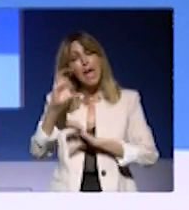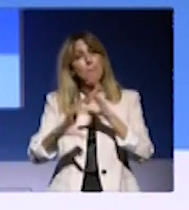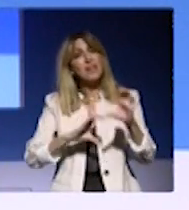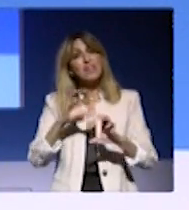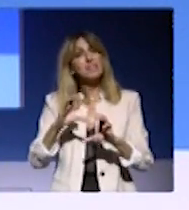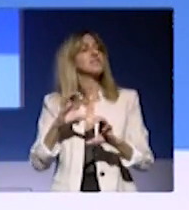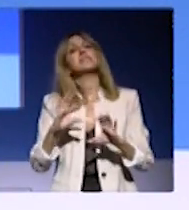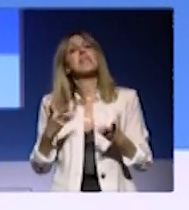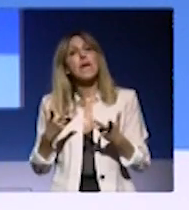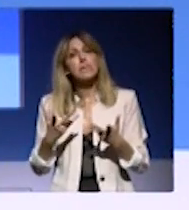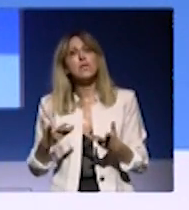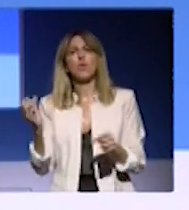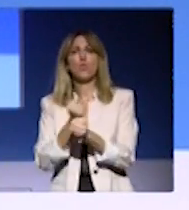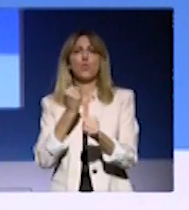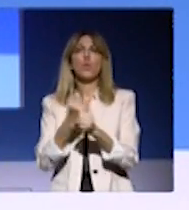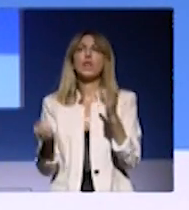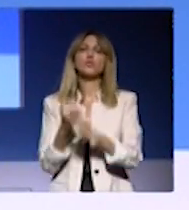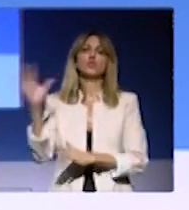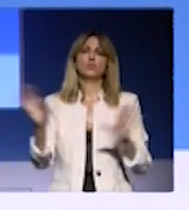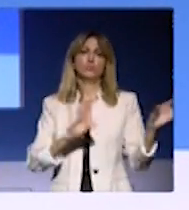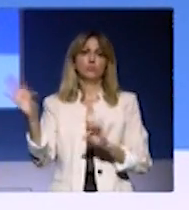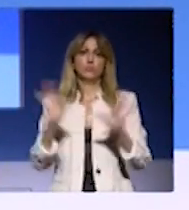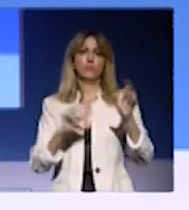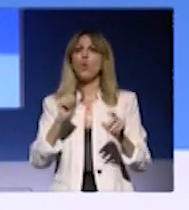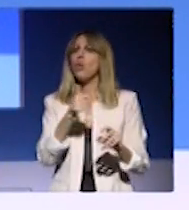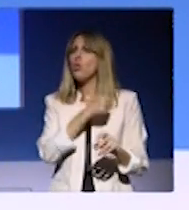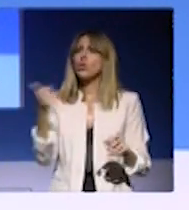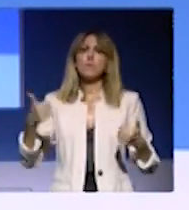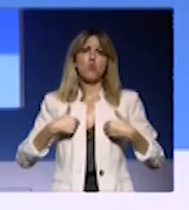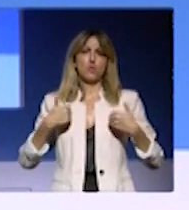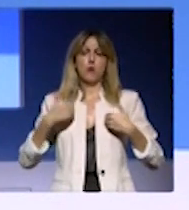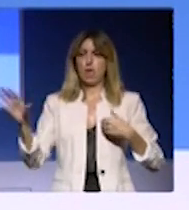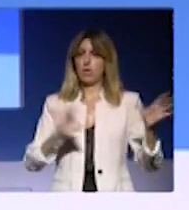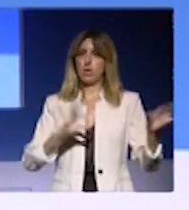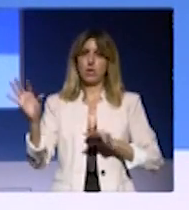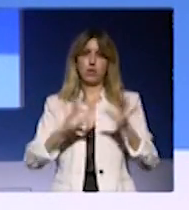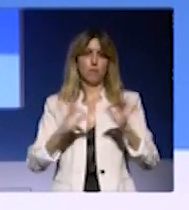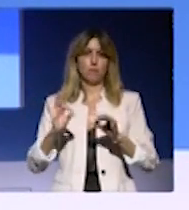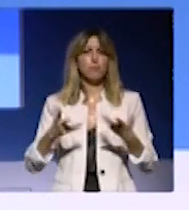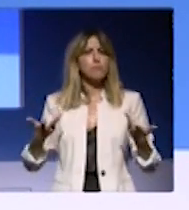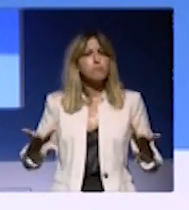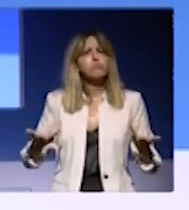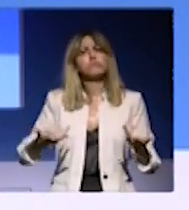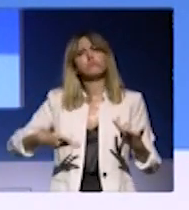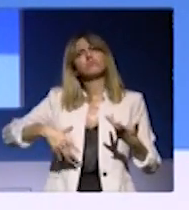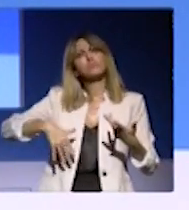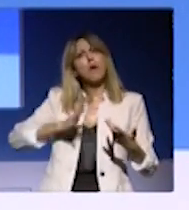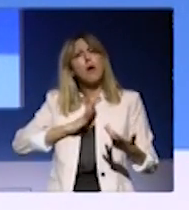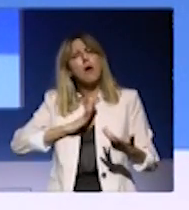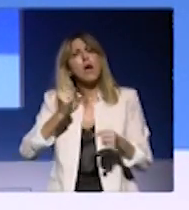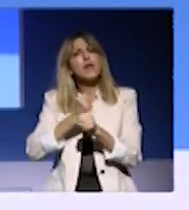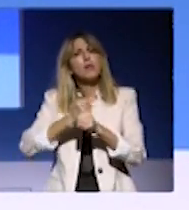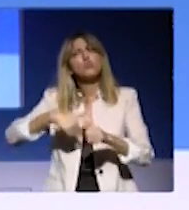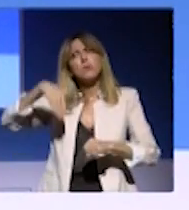ευκαιρίες, όχι μόνο για τα νέα παιδιά, αλλά για όλες τις ηλικίες που μπορεί να